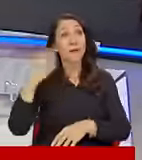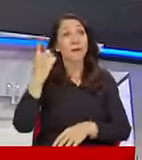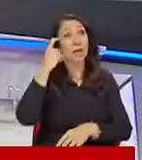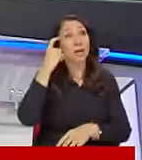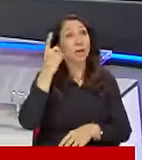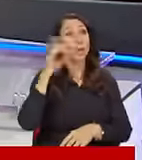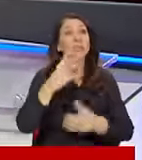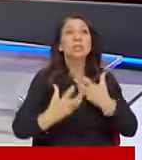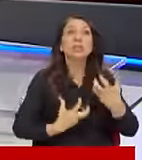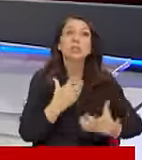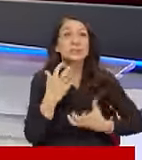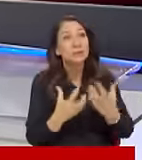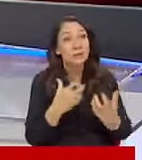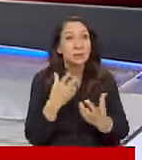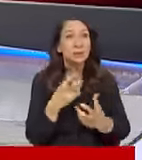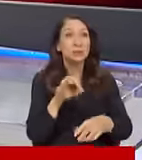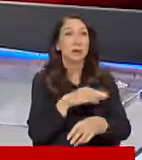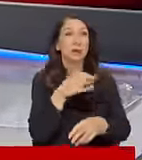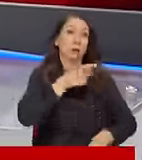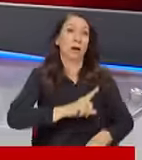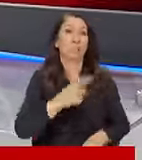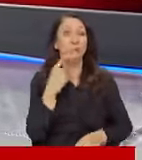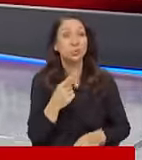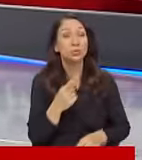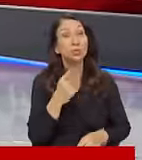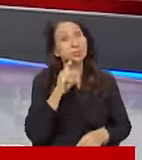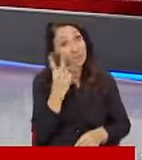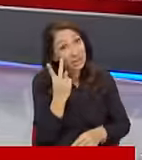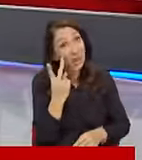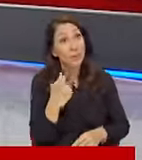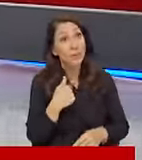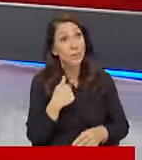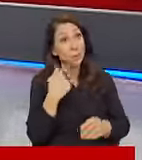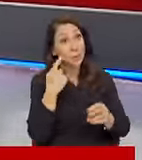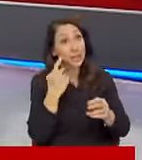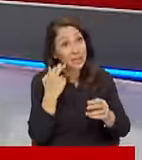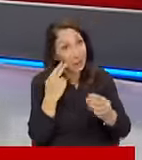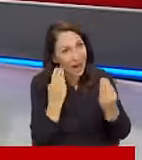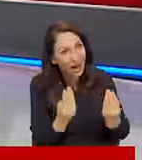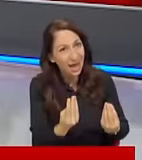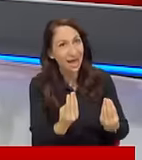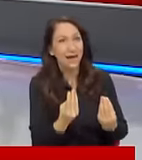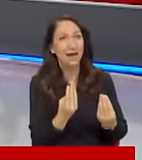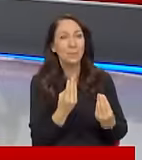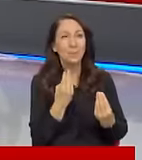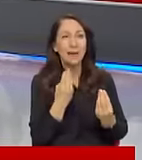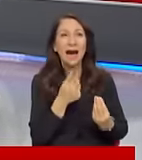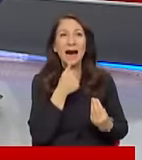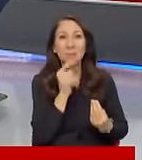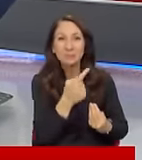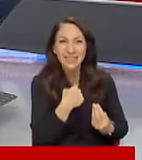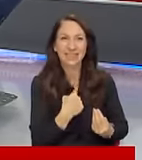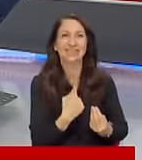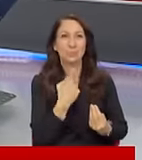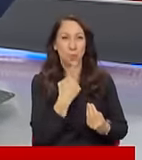akılla, başka bir hırsla Sarıyer'e talibim diyorsunuz. Bir de benim gösterdiğim nezakete, yani bak